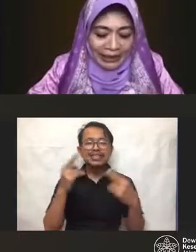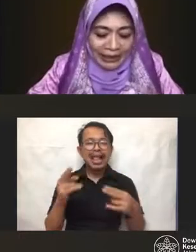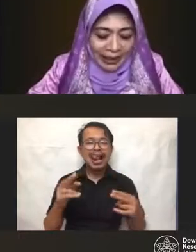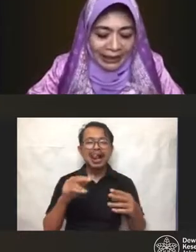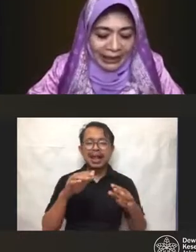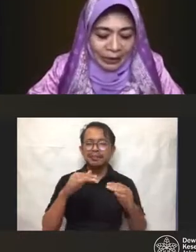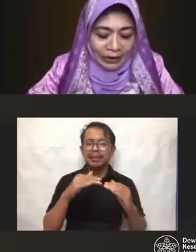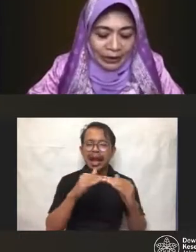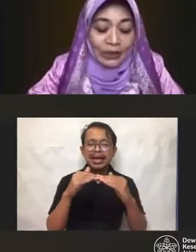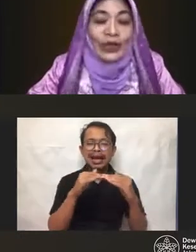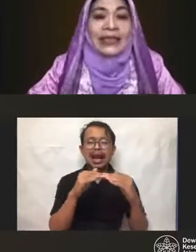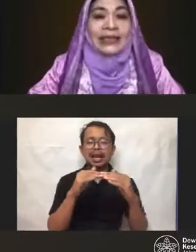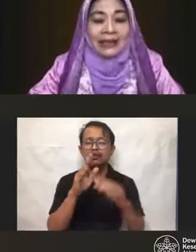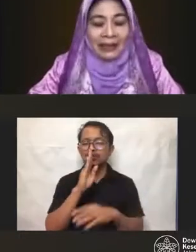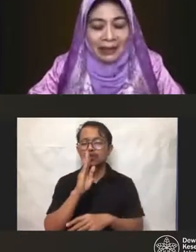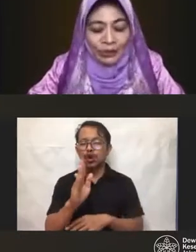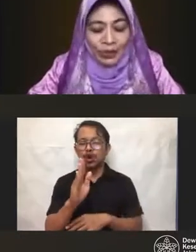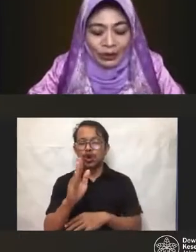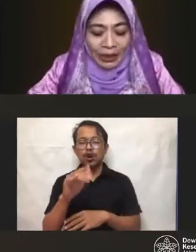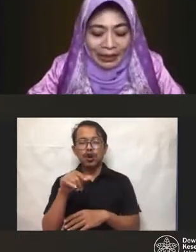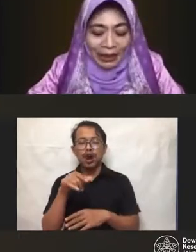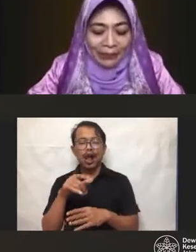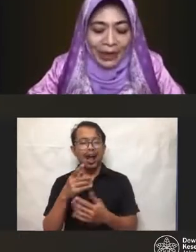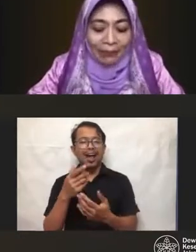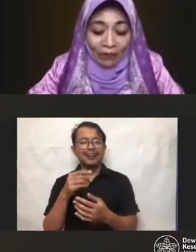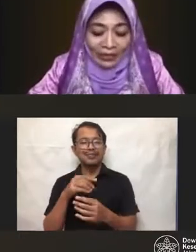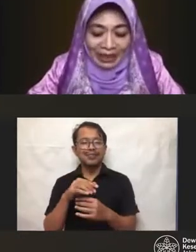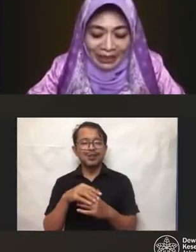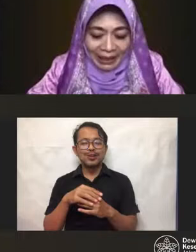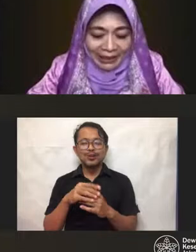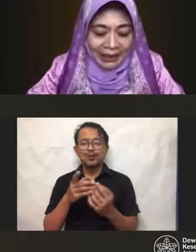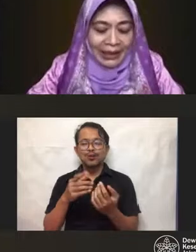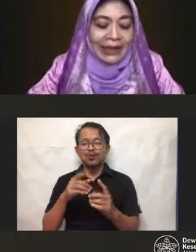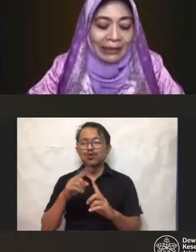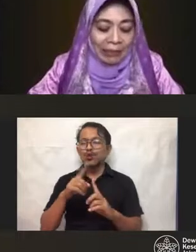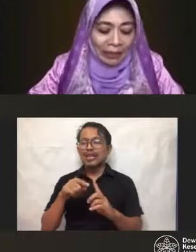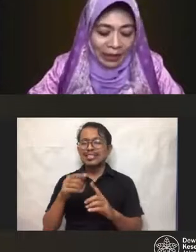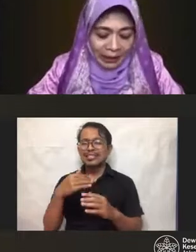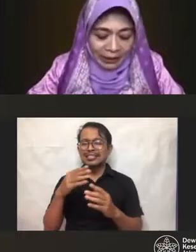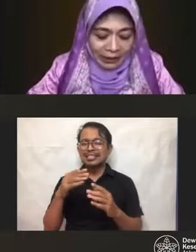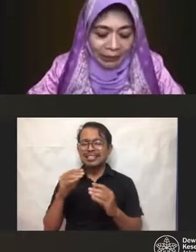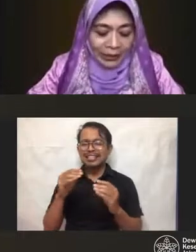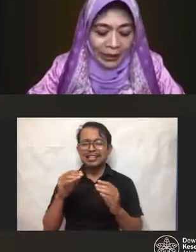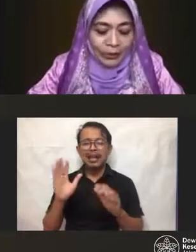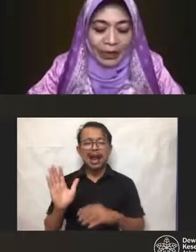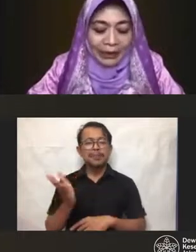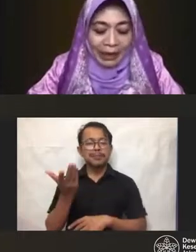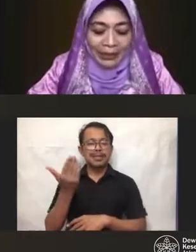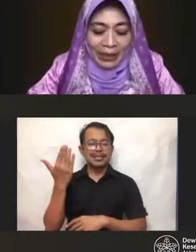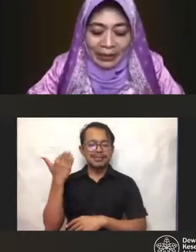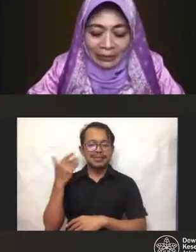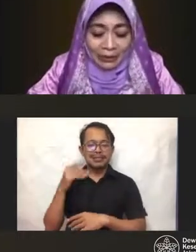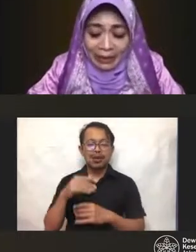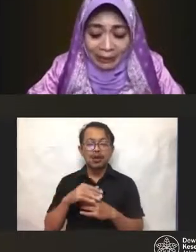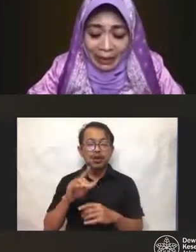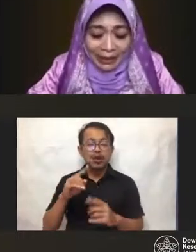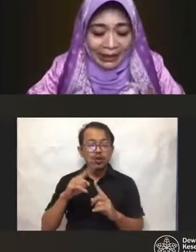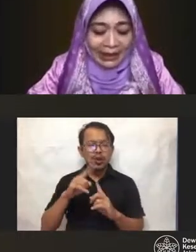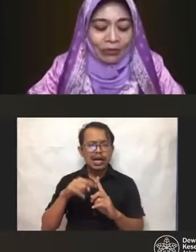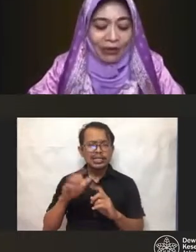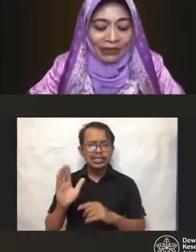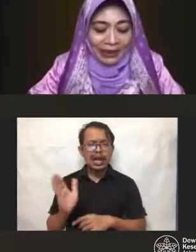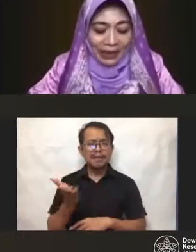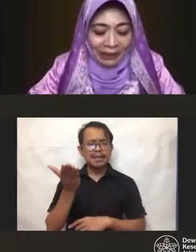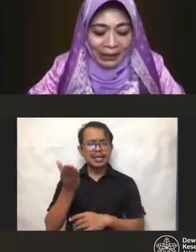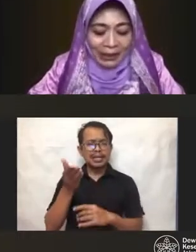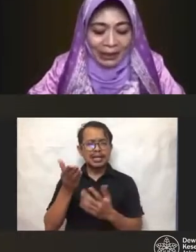kejujuran, kesetaraan, dan seterusnya. Itulah tugas-tugas kenabian, prophetic task yang diemban oleh Rasul. Tugas kenabian tersebut tidak berakhir